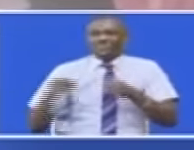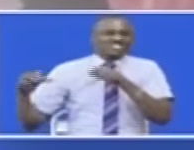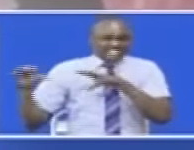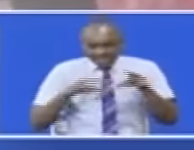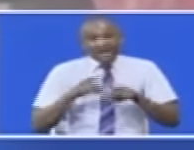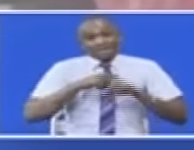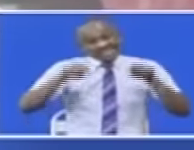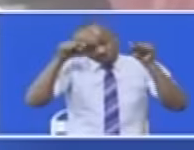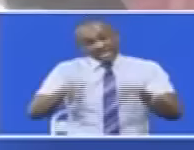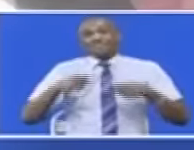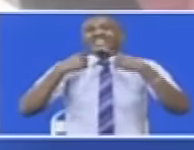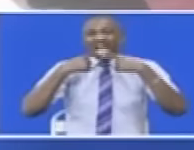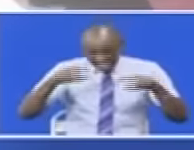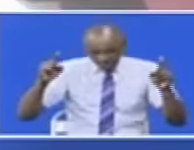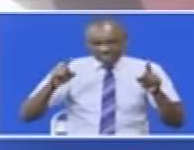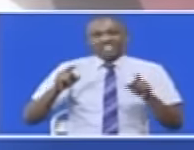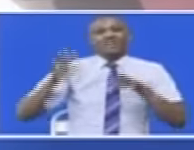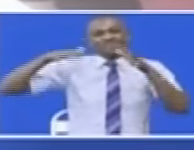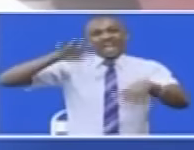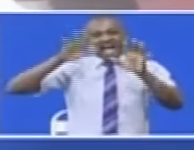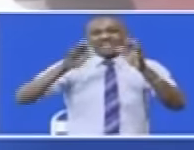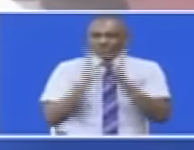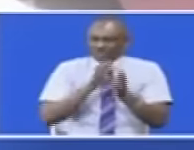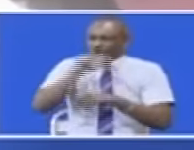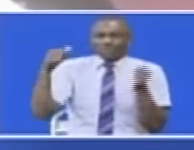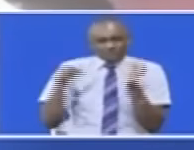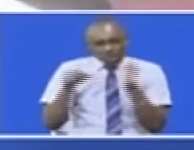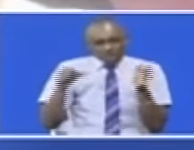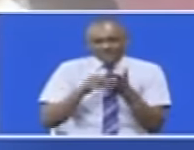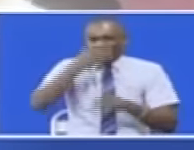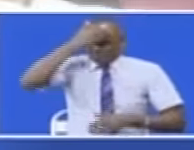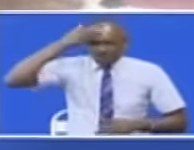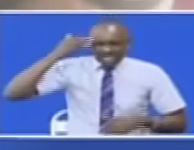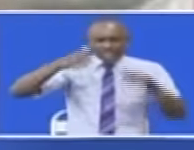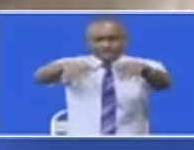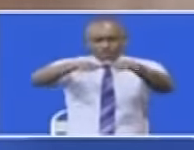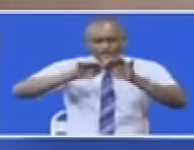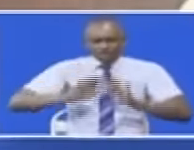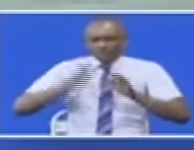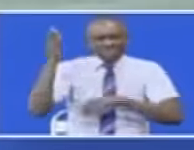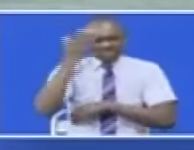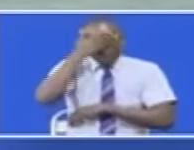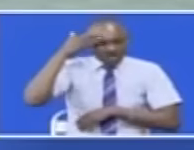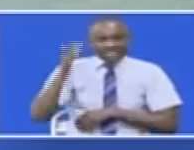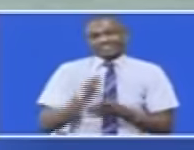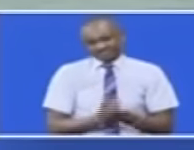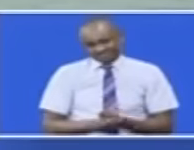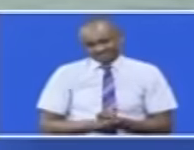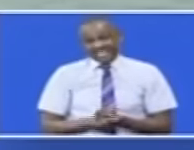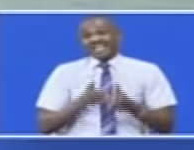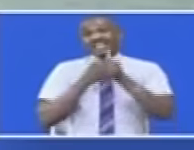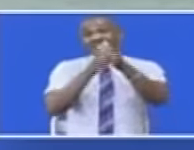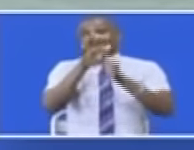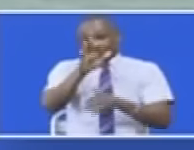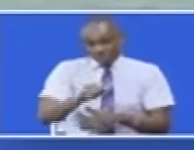Leo tunatangaza mafuriko na tabu tumezika katika kaburi la sahau. Makofi. Viongozi kutoka